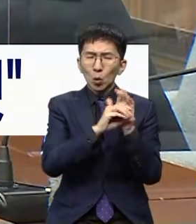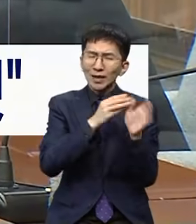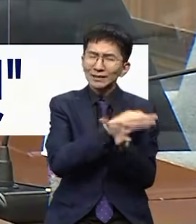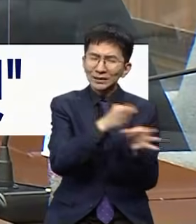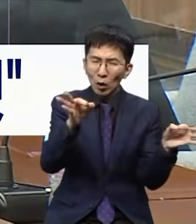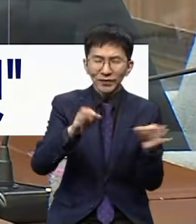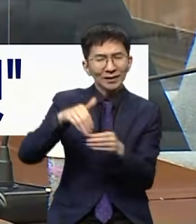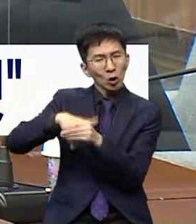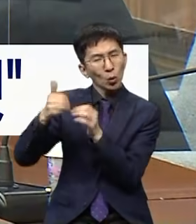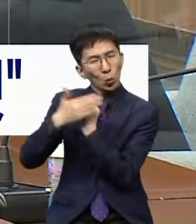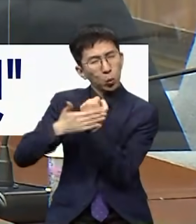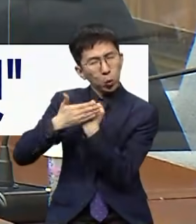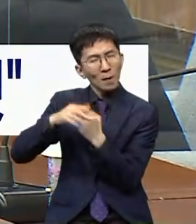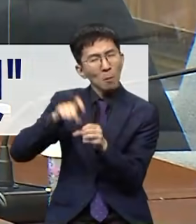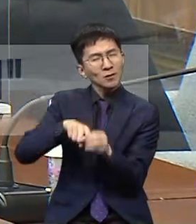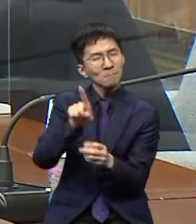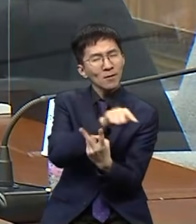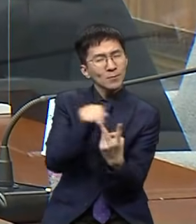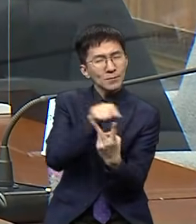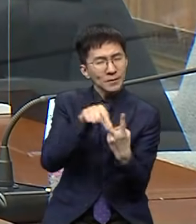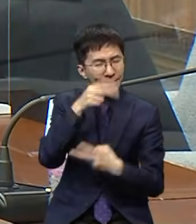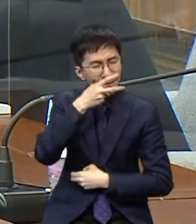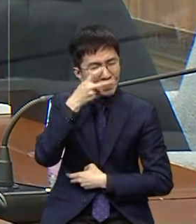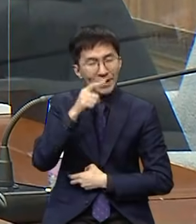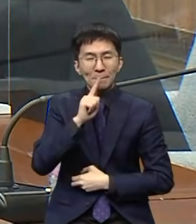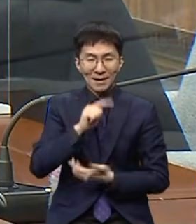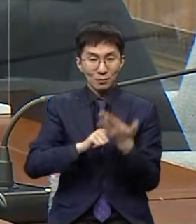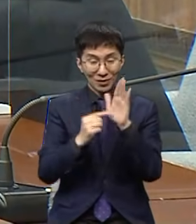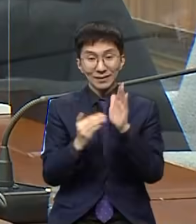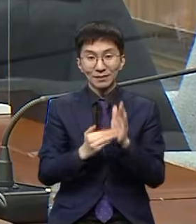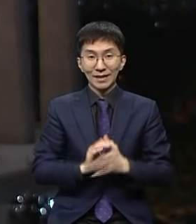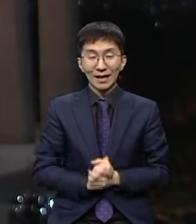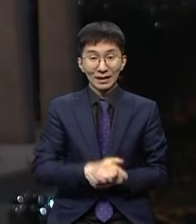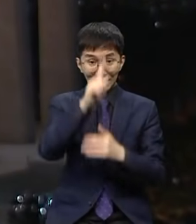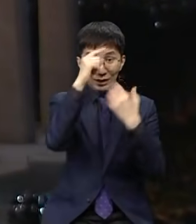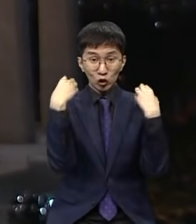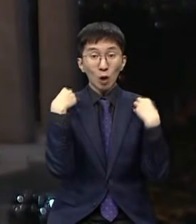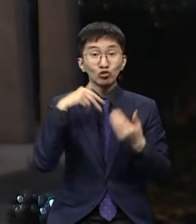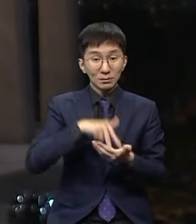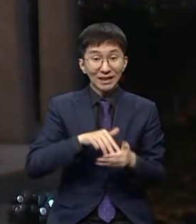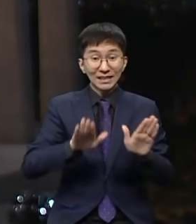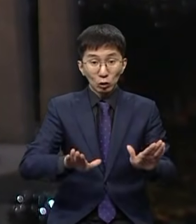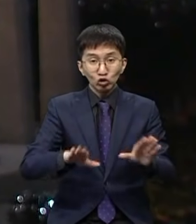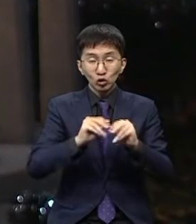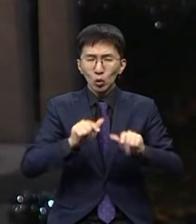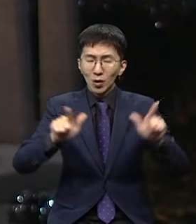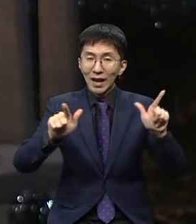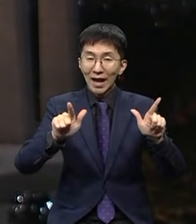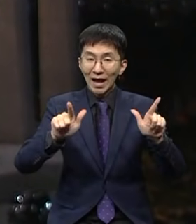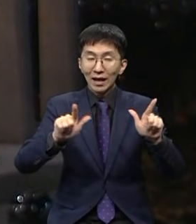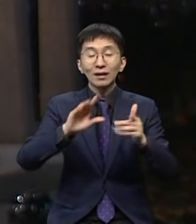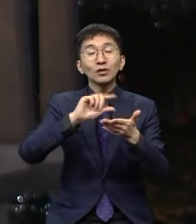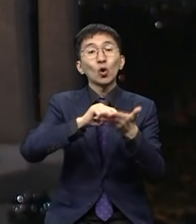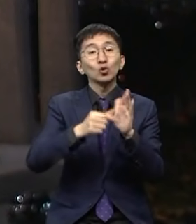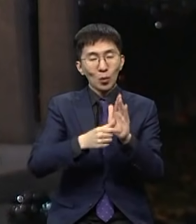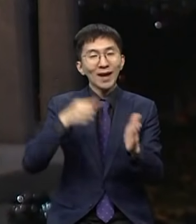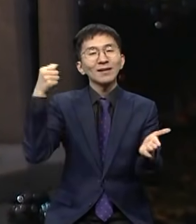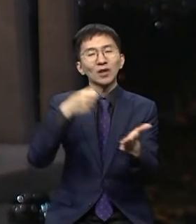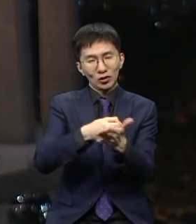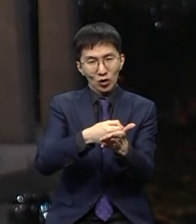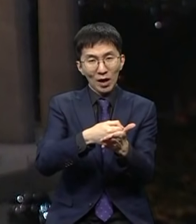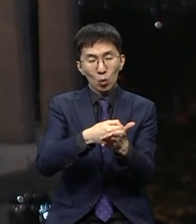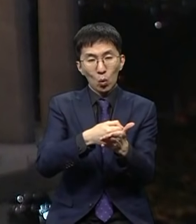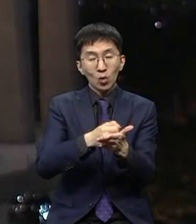선거지원금인지 따져보겠다며 벼르고 있습니다. 정부 여당은 이런 안들을 이번 주말 고위당정청회의에서 최종 확정한